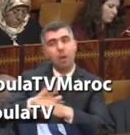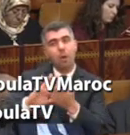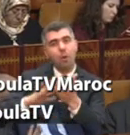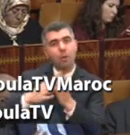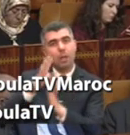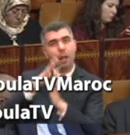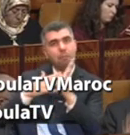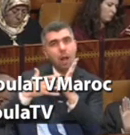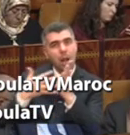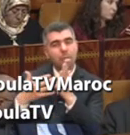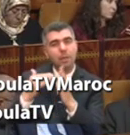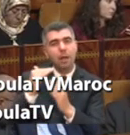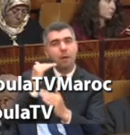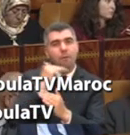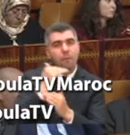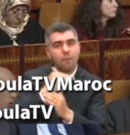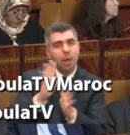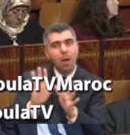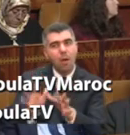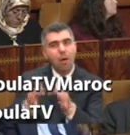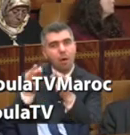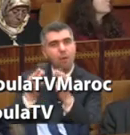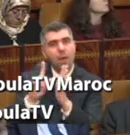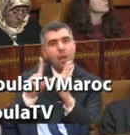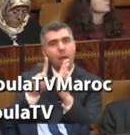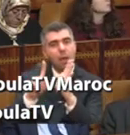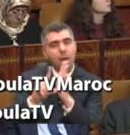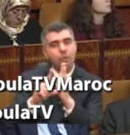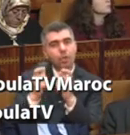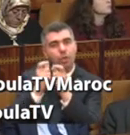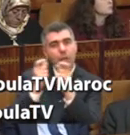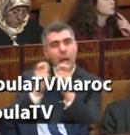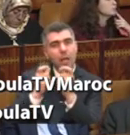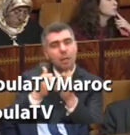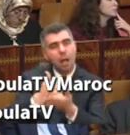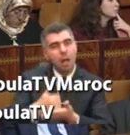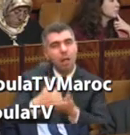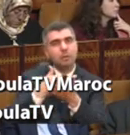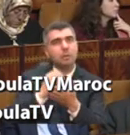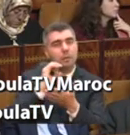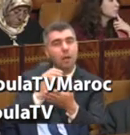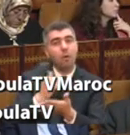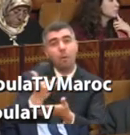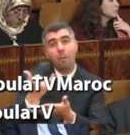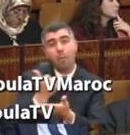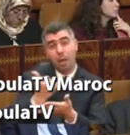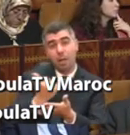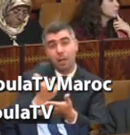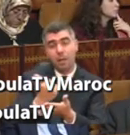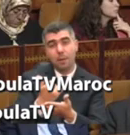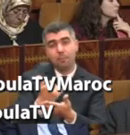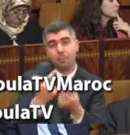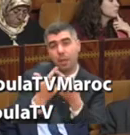مع الإسراع في إفراز الميثاق الوطني لهذه المقاولة الصغرى والمتوسطة، لأنها